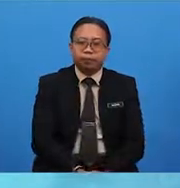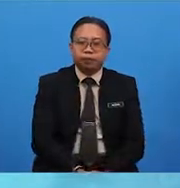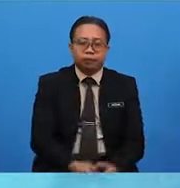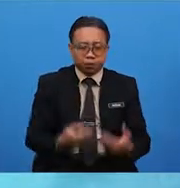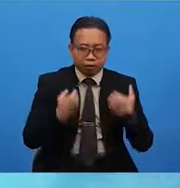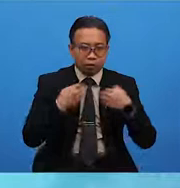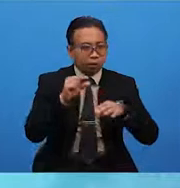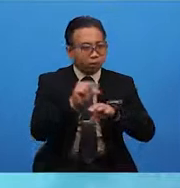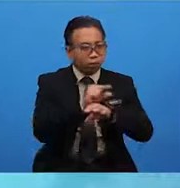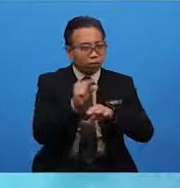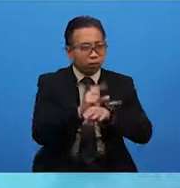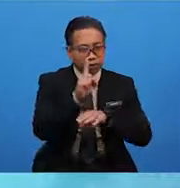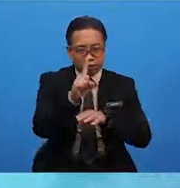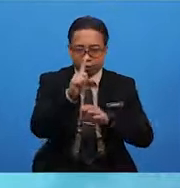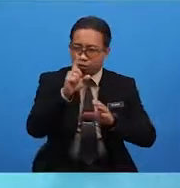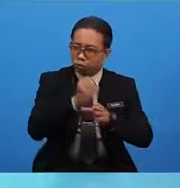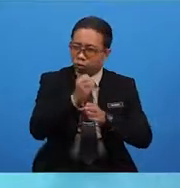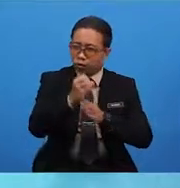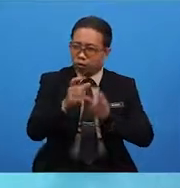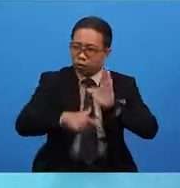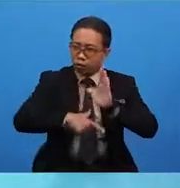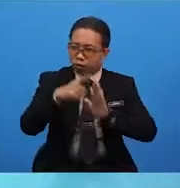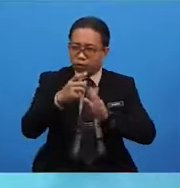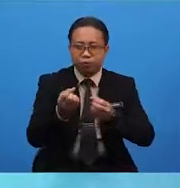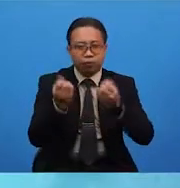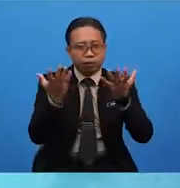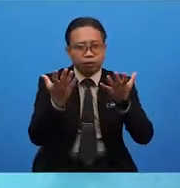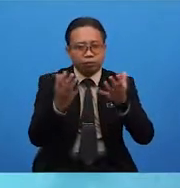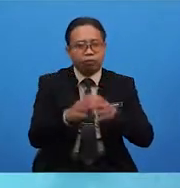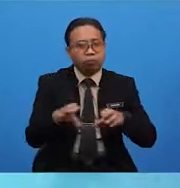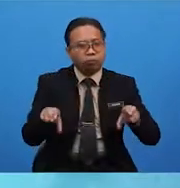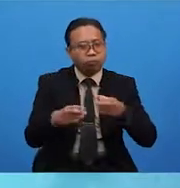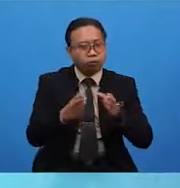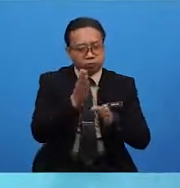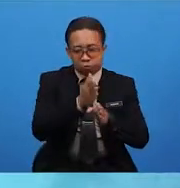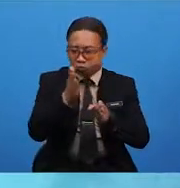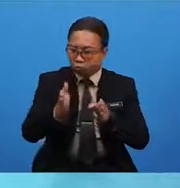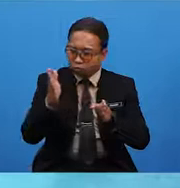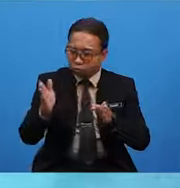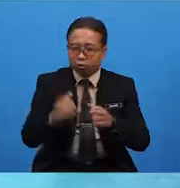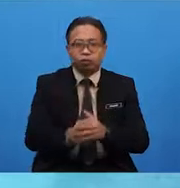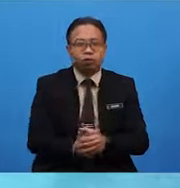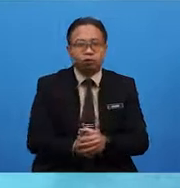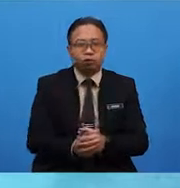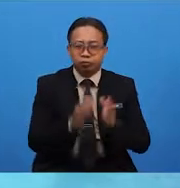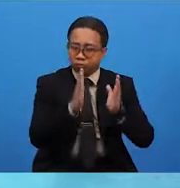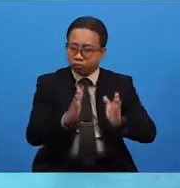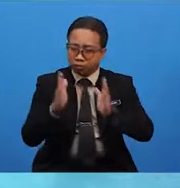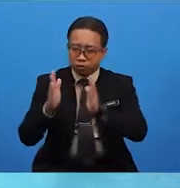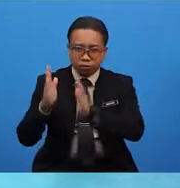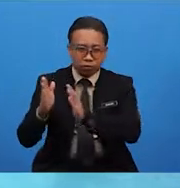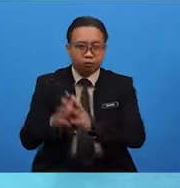menggunakan satu atau lebih panel yang dihasilkan secara berturutan ataupun sekuensial